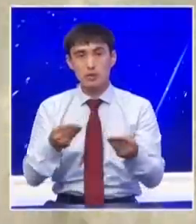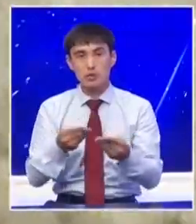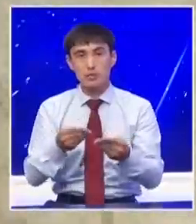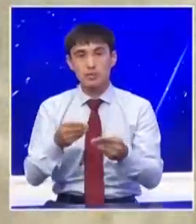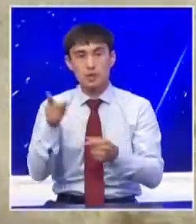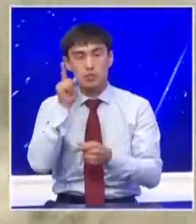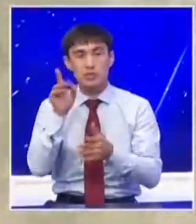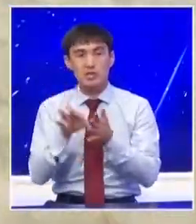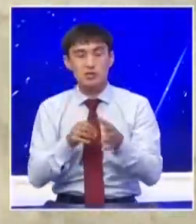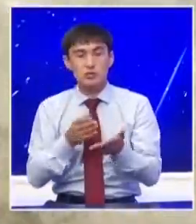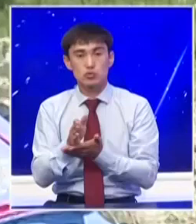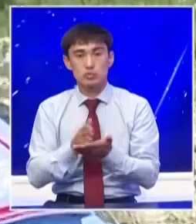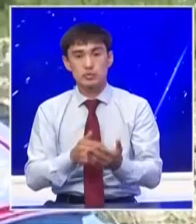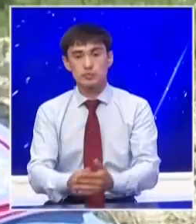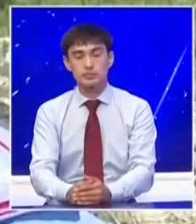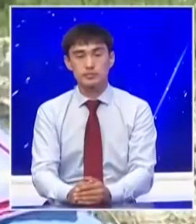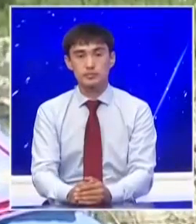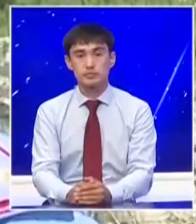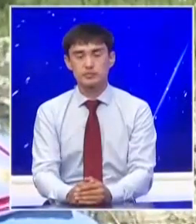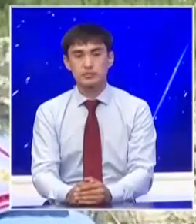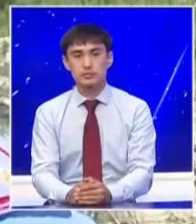ее на пульты экстренных служб